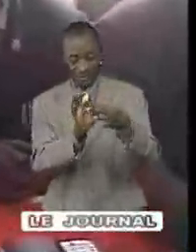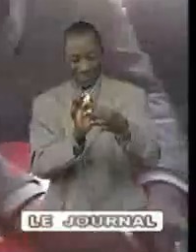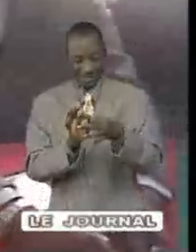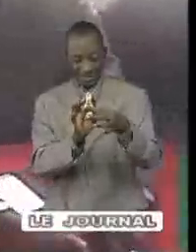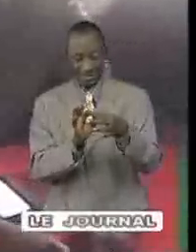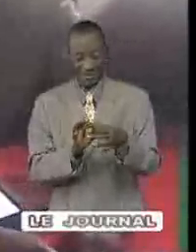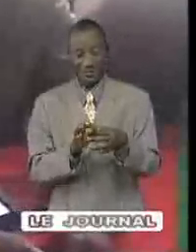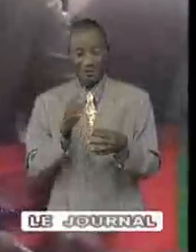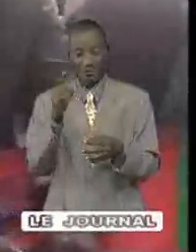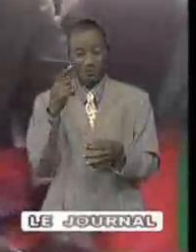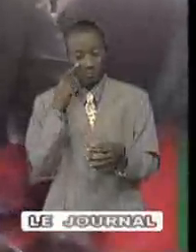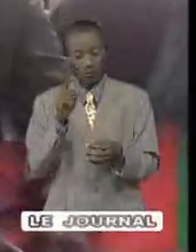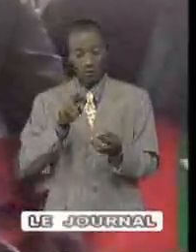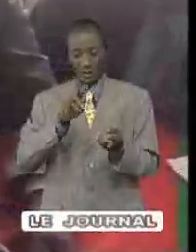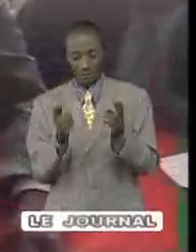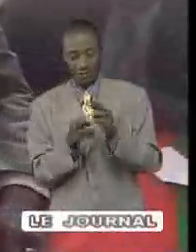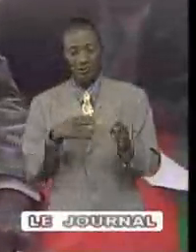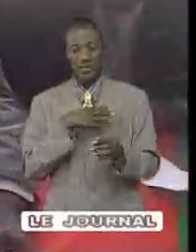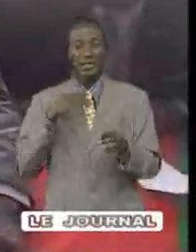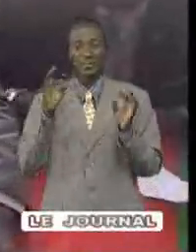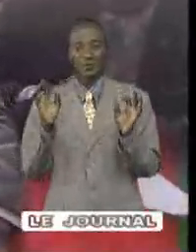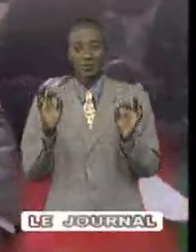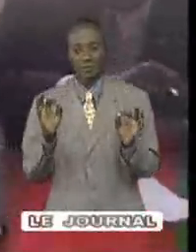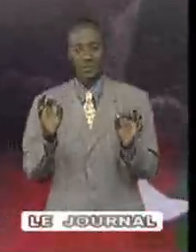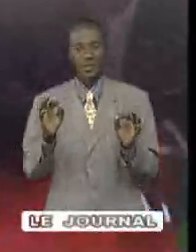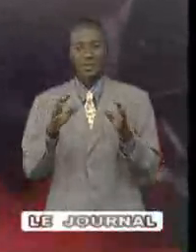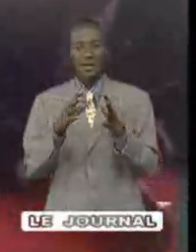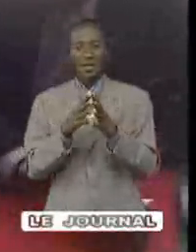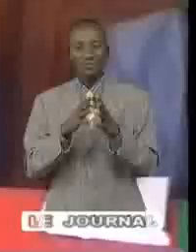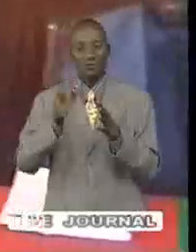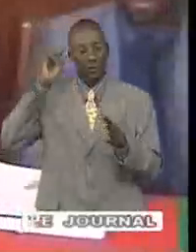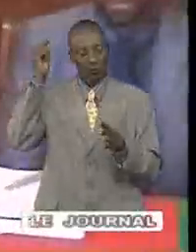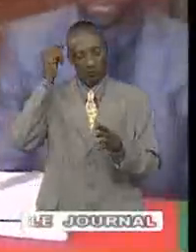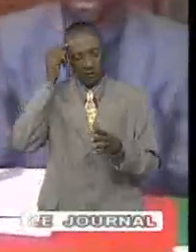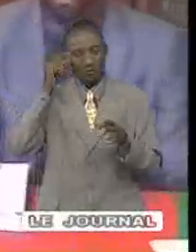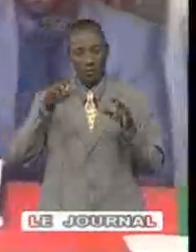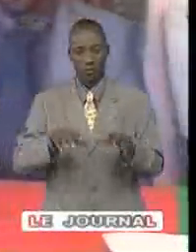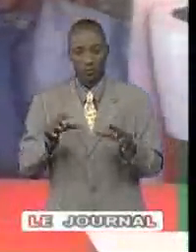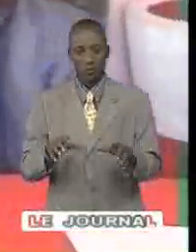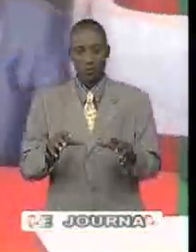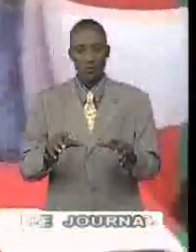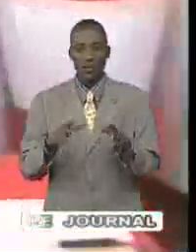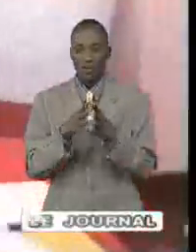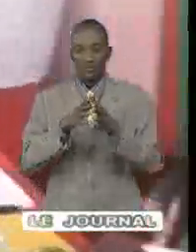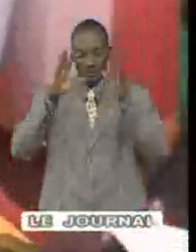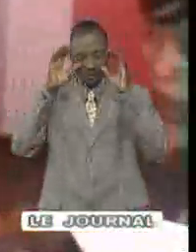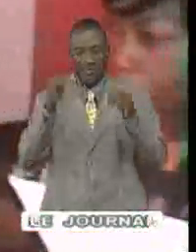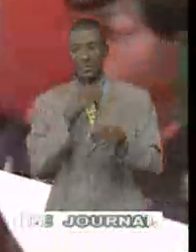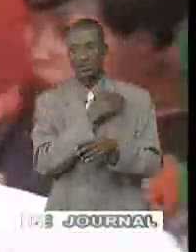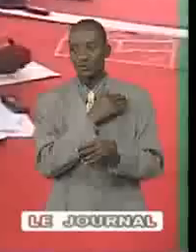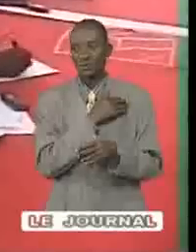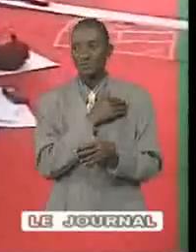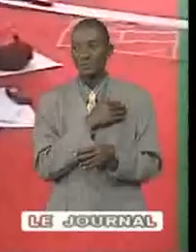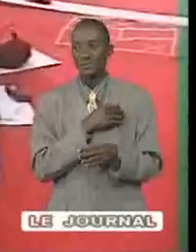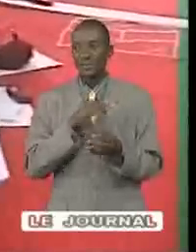la concrétisation de la révolution de la modernité matérialisée par le gouvernement de la République sous l'impulsion du chef de l'État. C'est ce qui